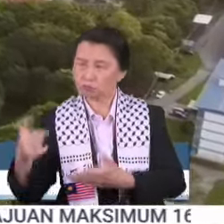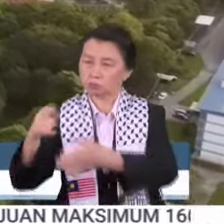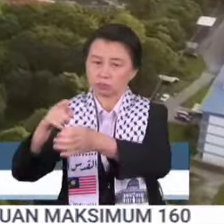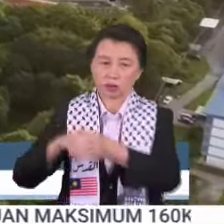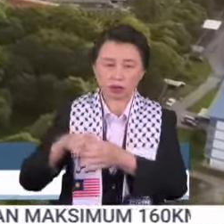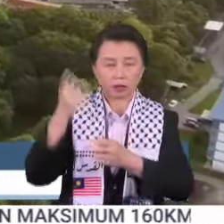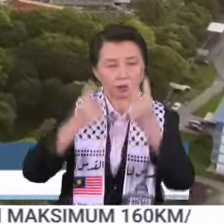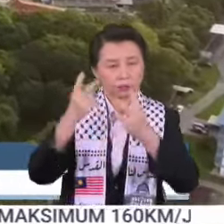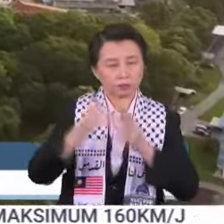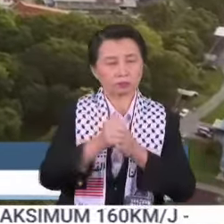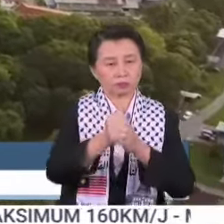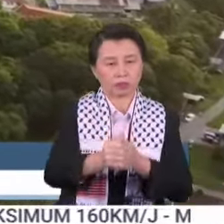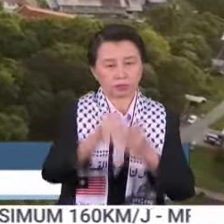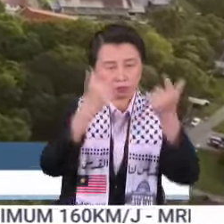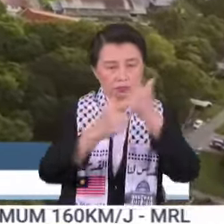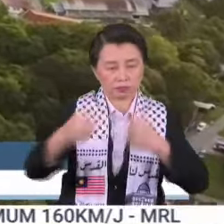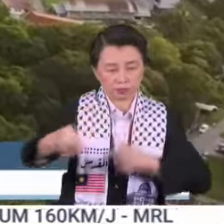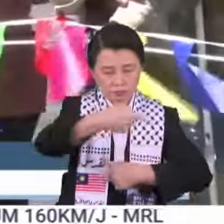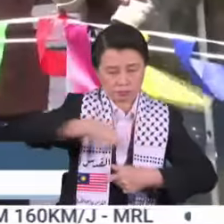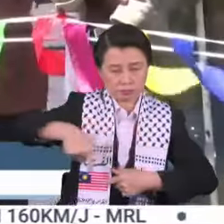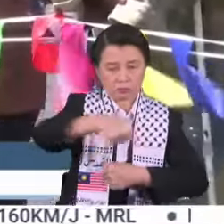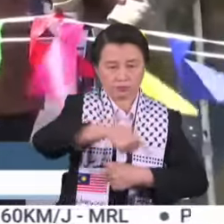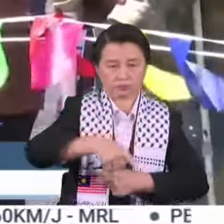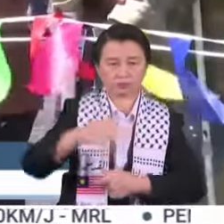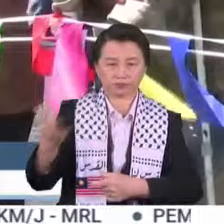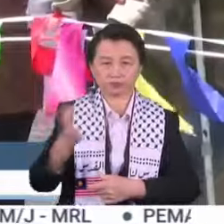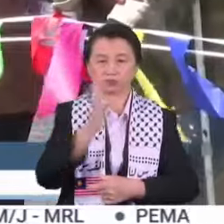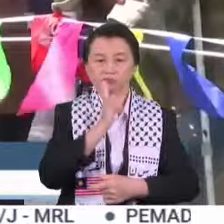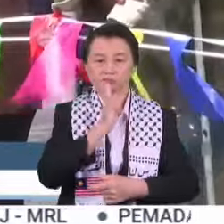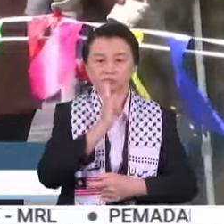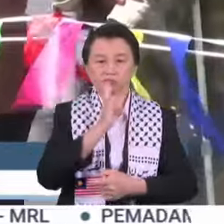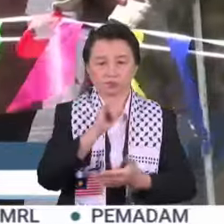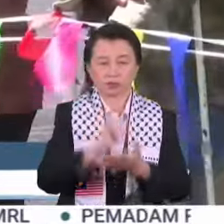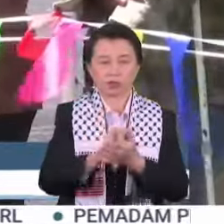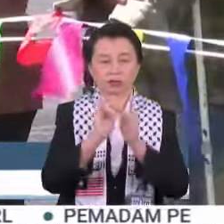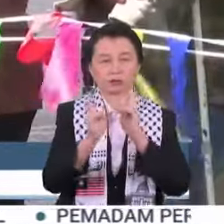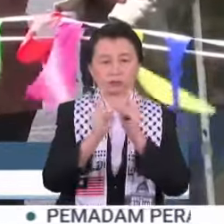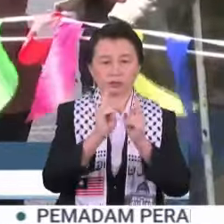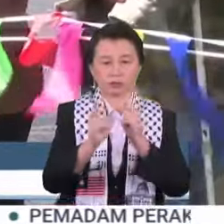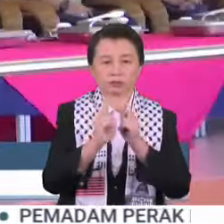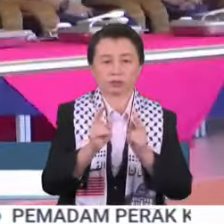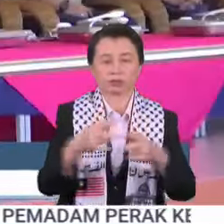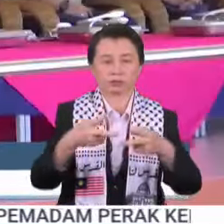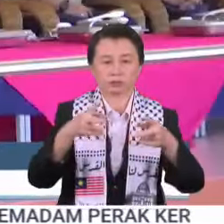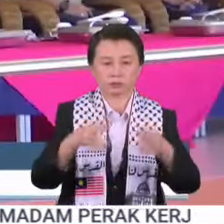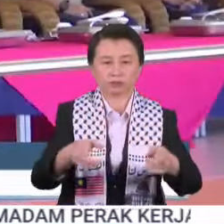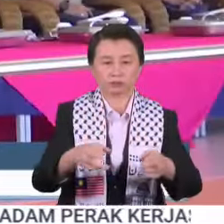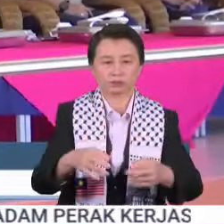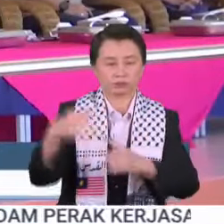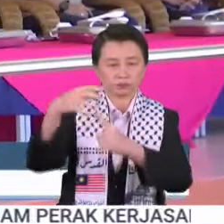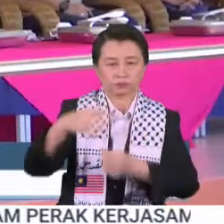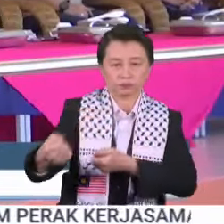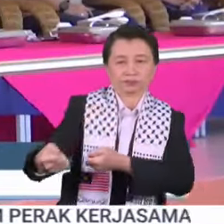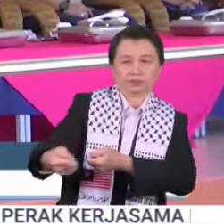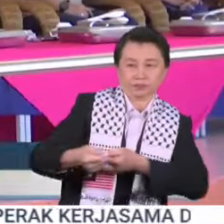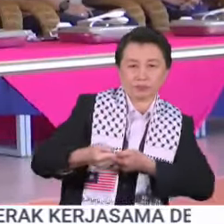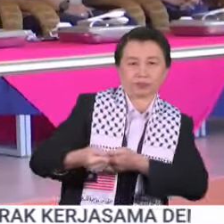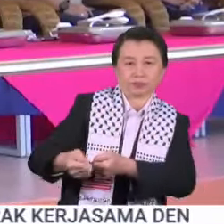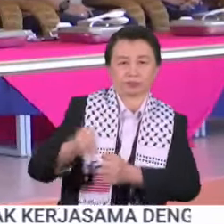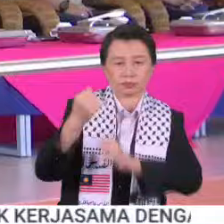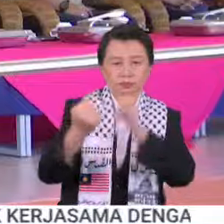sekaligus memacu sektor pelancongan domestik. Beliau menyatakan demikian dalam ucapannya sempena perasmian kejohanan tarik tali